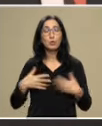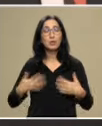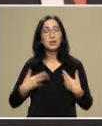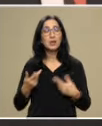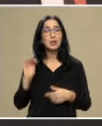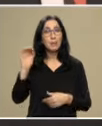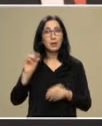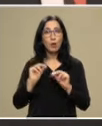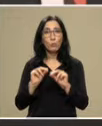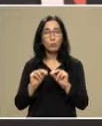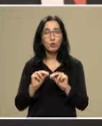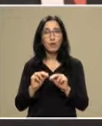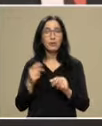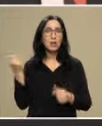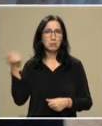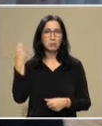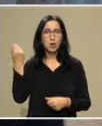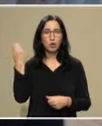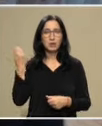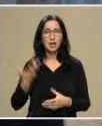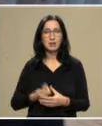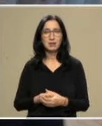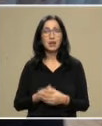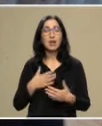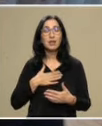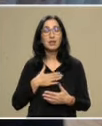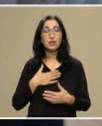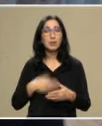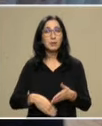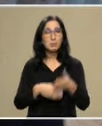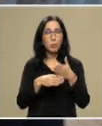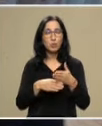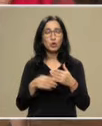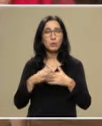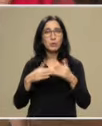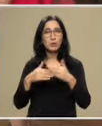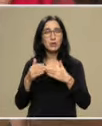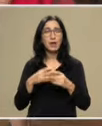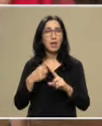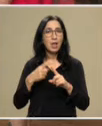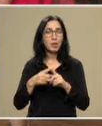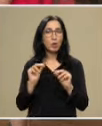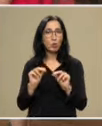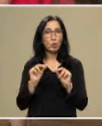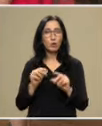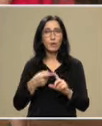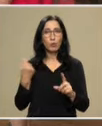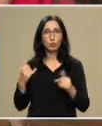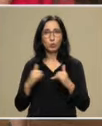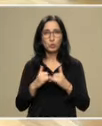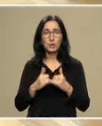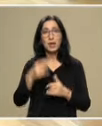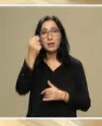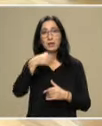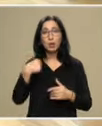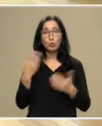бъде обучаван и по народни танци. Разчитаме на помощта на професионален хореограф от Русе.